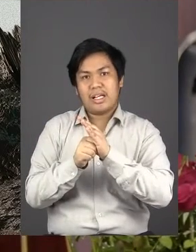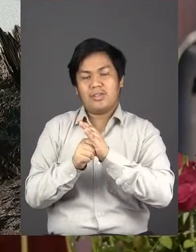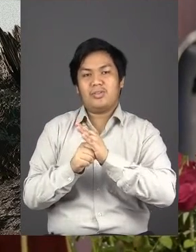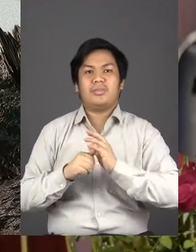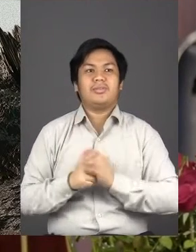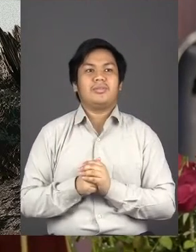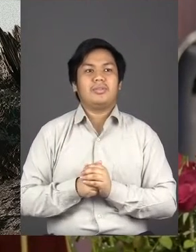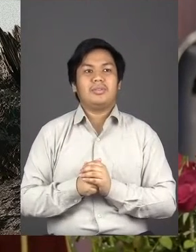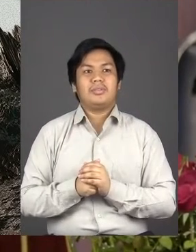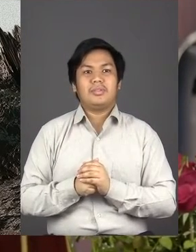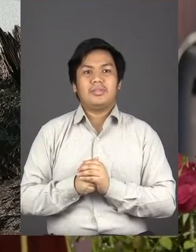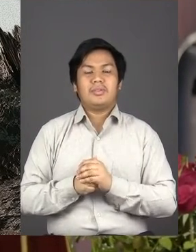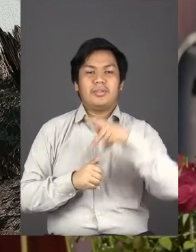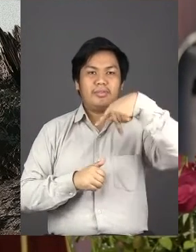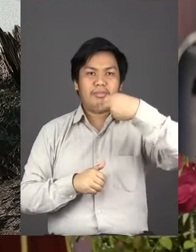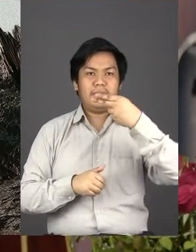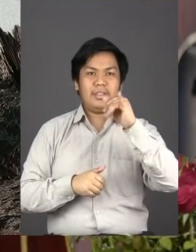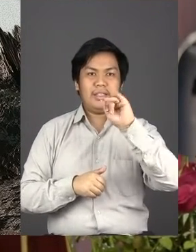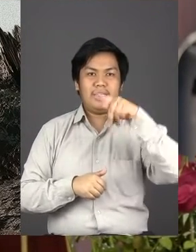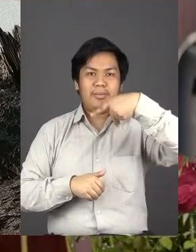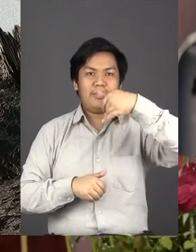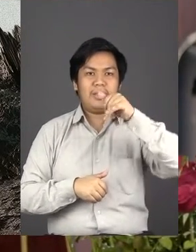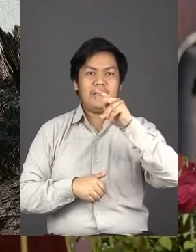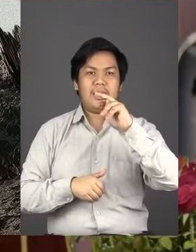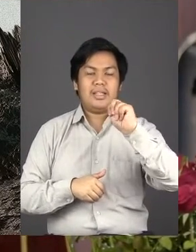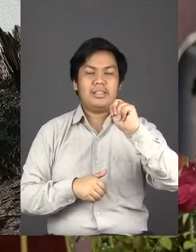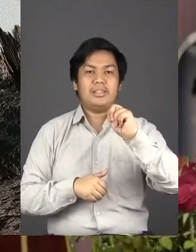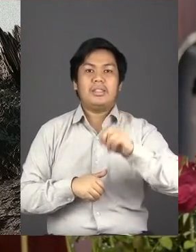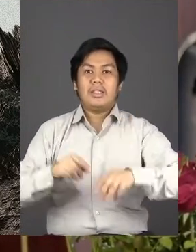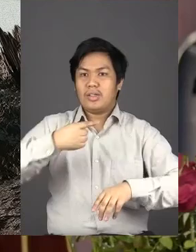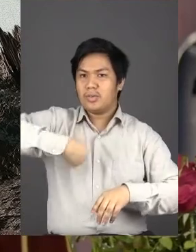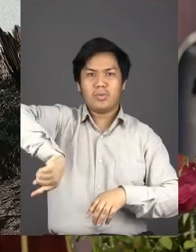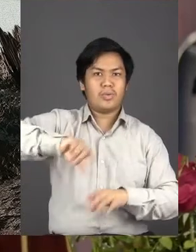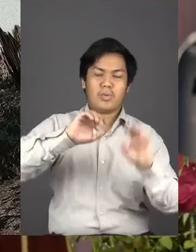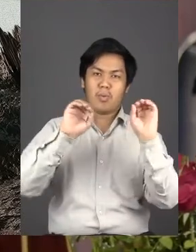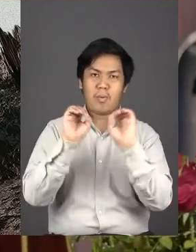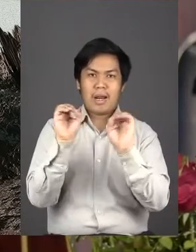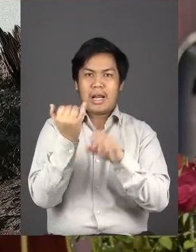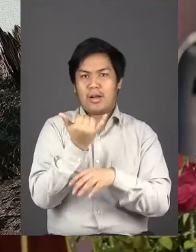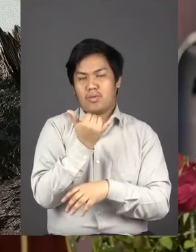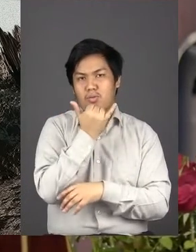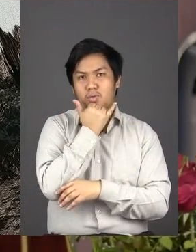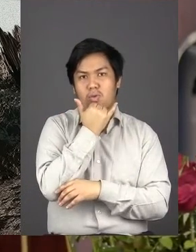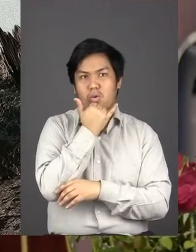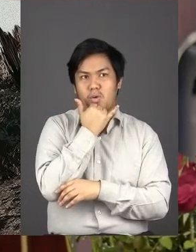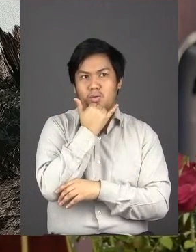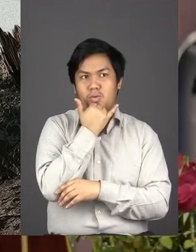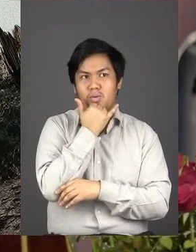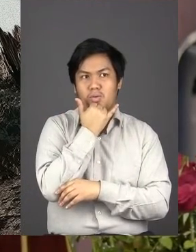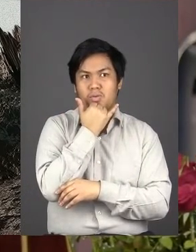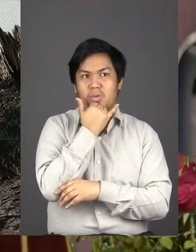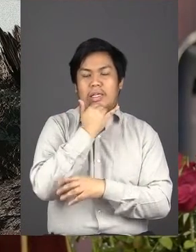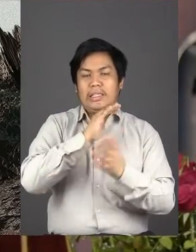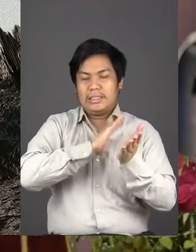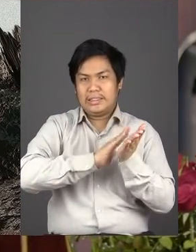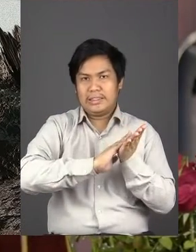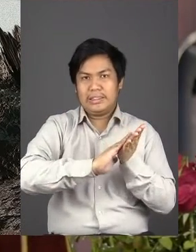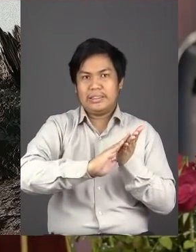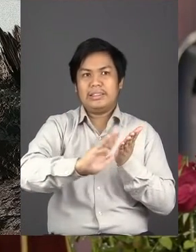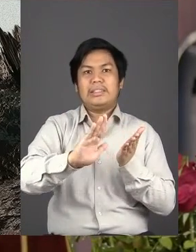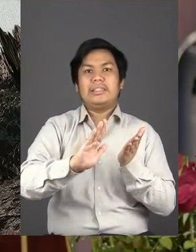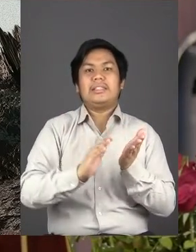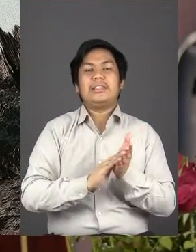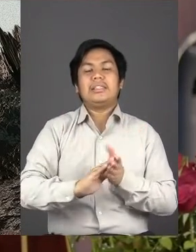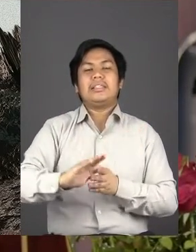kanila. Philippians 2:15, that you may be blameless and innocent, children